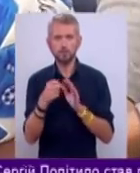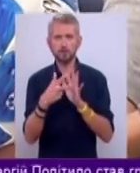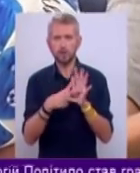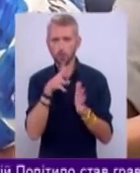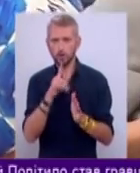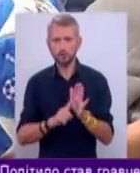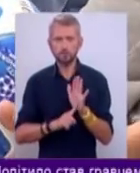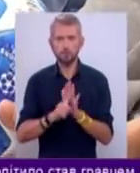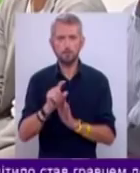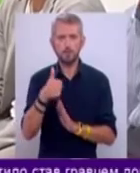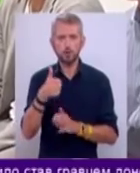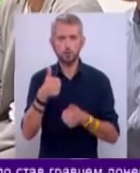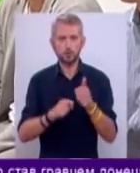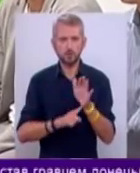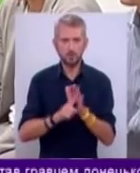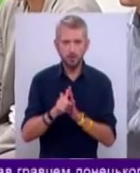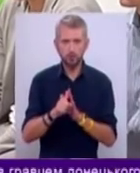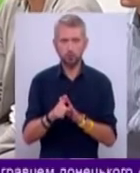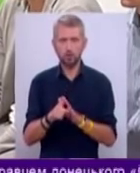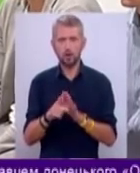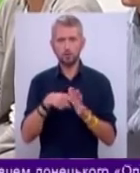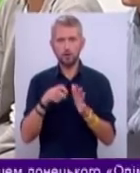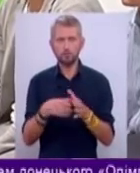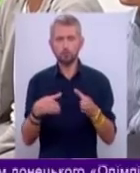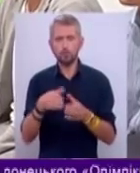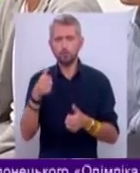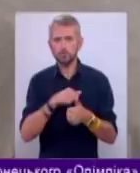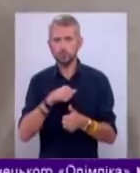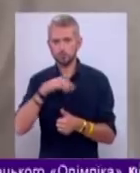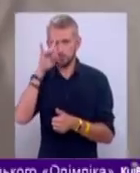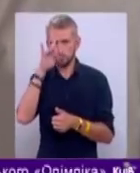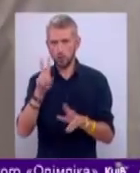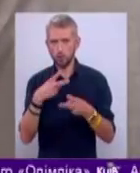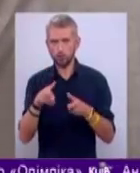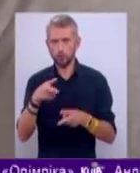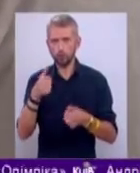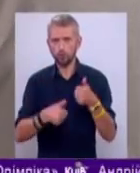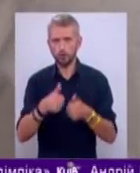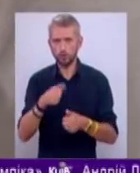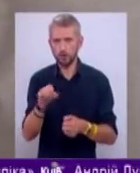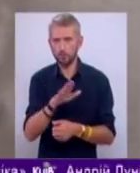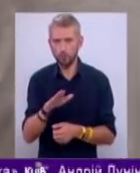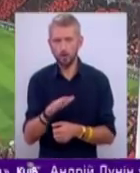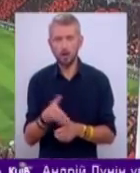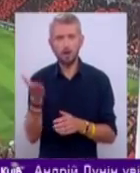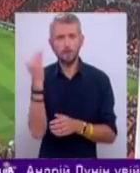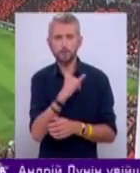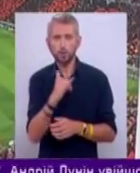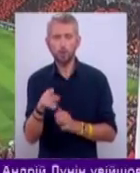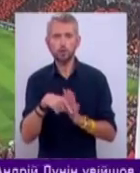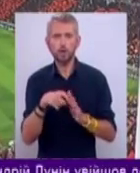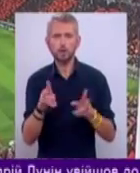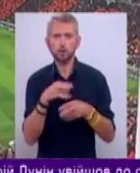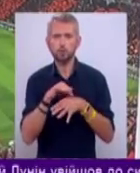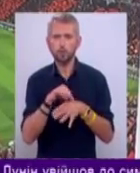років з моменту першого старту гірників у груповому турнірі найпрестижнішого клубного турніру Старого світу. Відтоді Донецький клуб